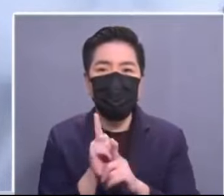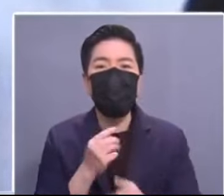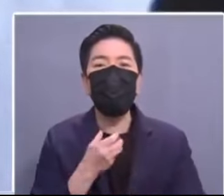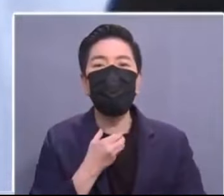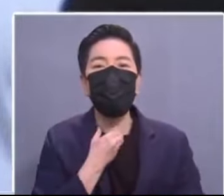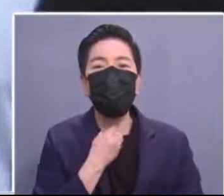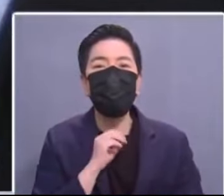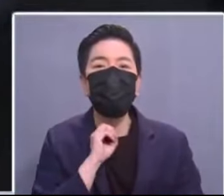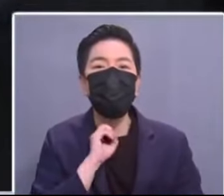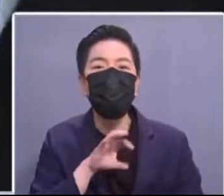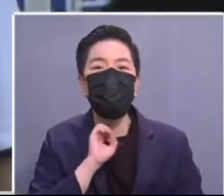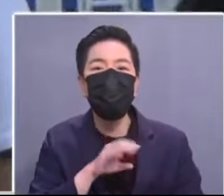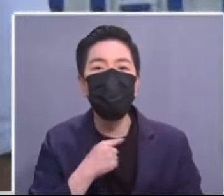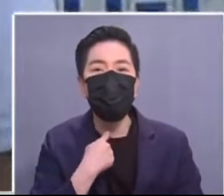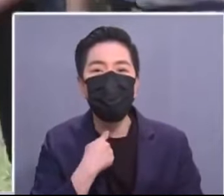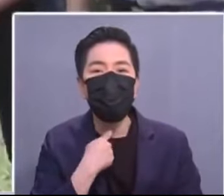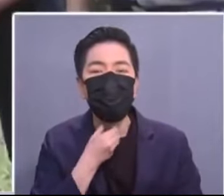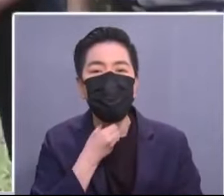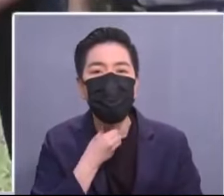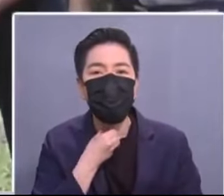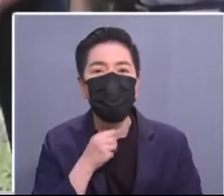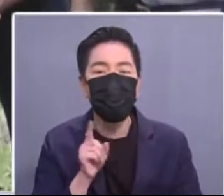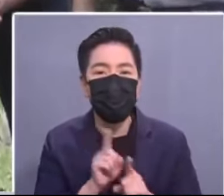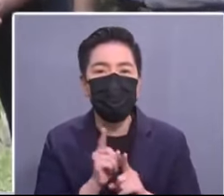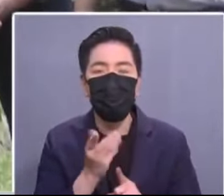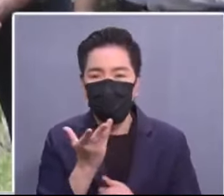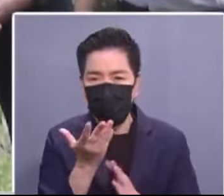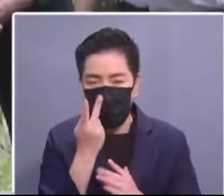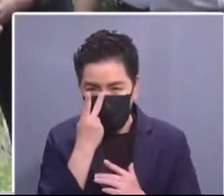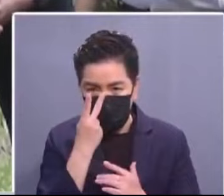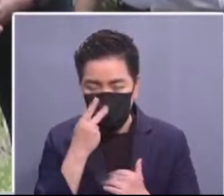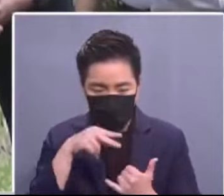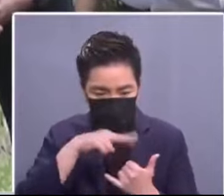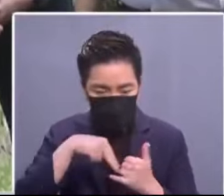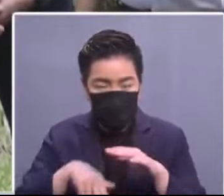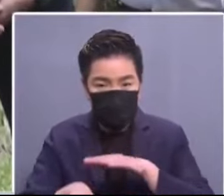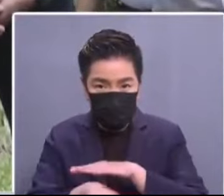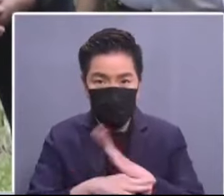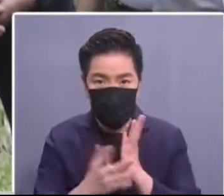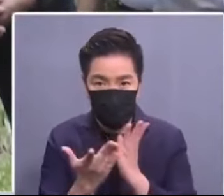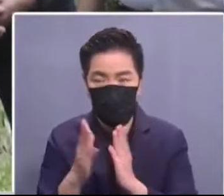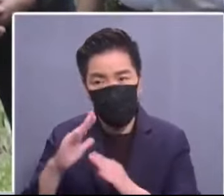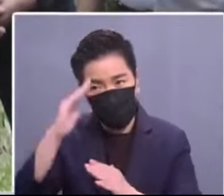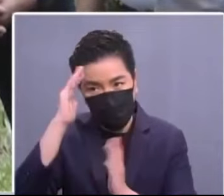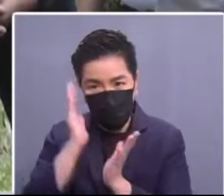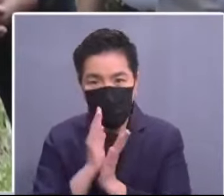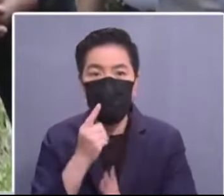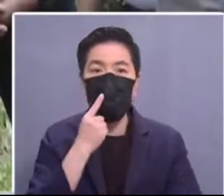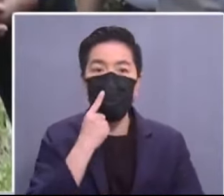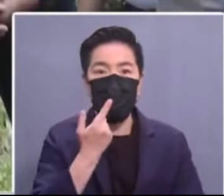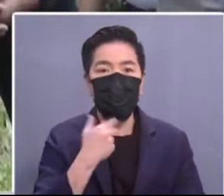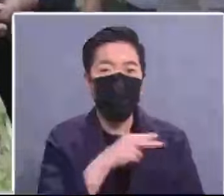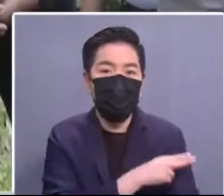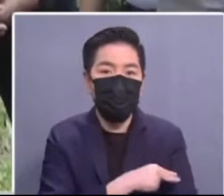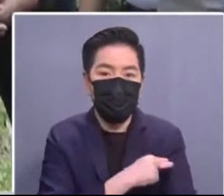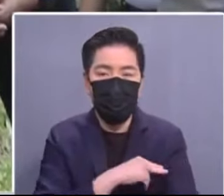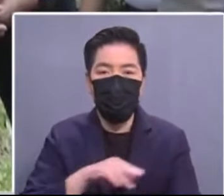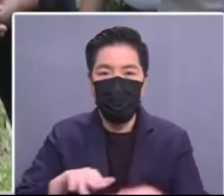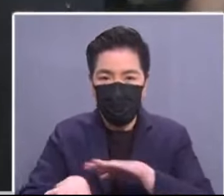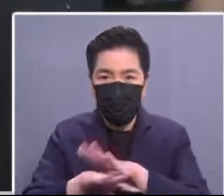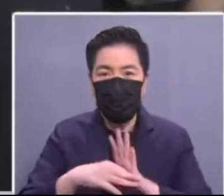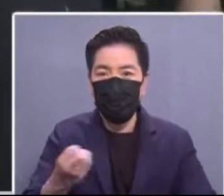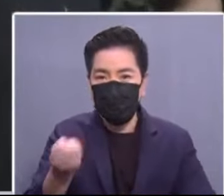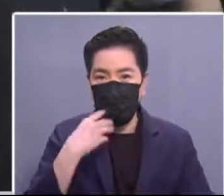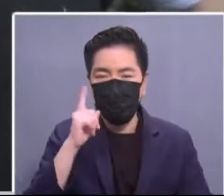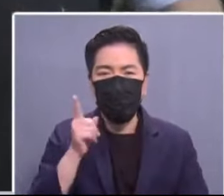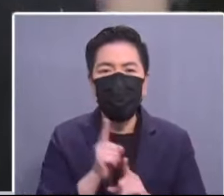เสียงค่ะแต่ขอรอการยืนยันอย่างเป็นทางการจากแพทย์อีกครั้งหนึ่งนะคะ